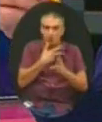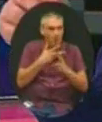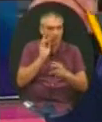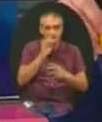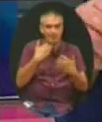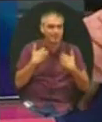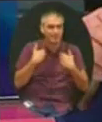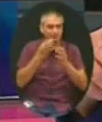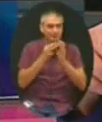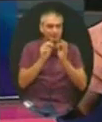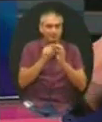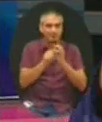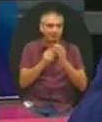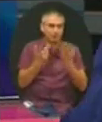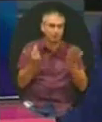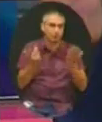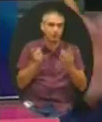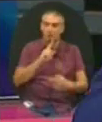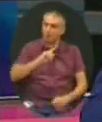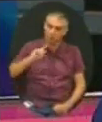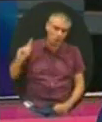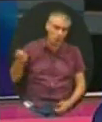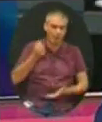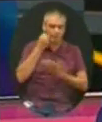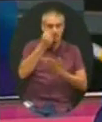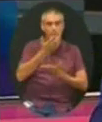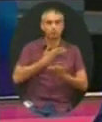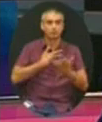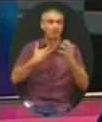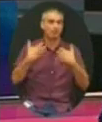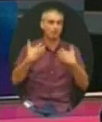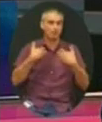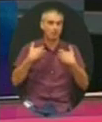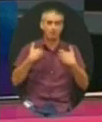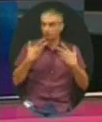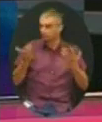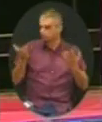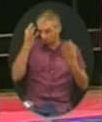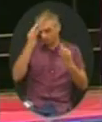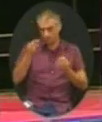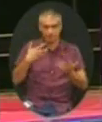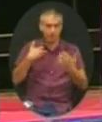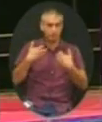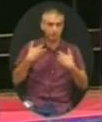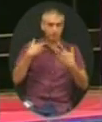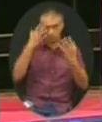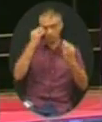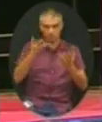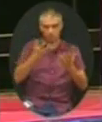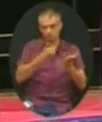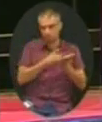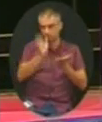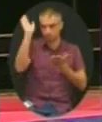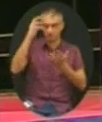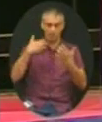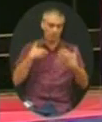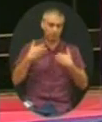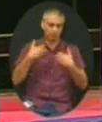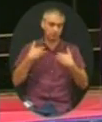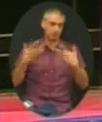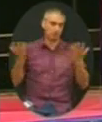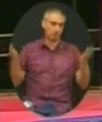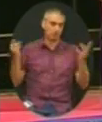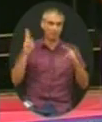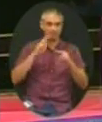נגד ההצגה הספציפית הזו, אלא כל המימון שמקבל התיאטרון מהמשרד נמנע. יתכבד התיאטרון הנכבד ויסיר את ההצגה הזו